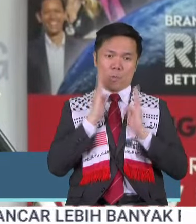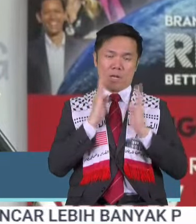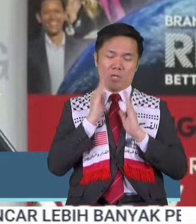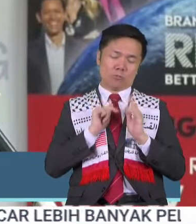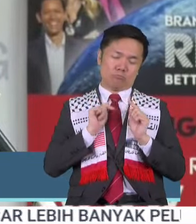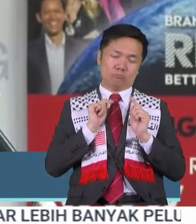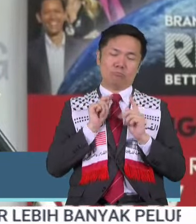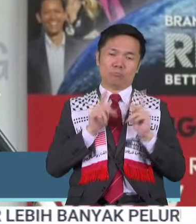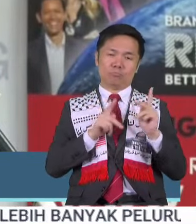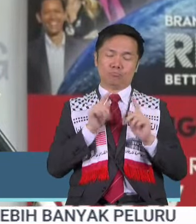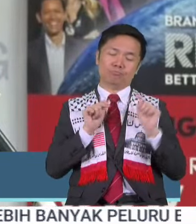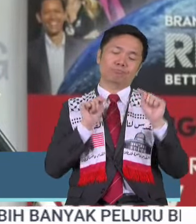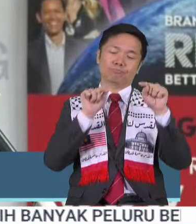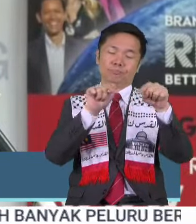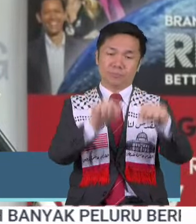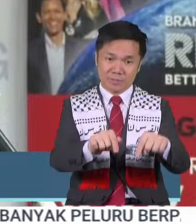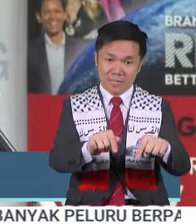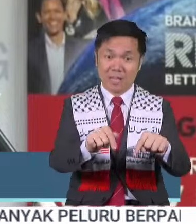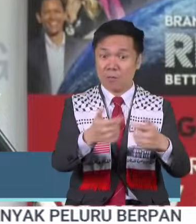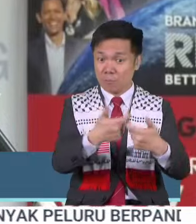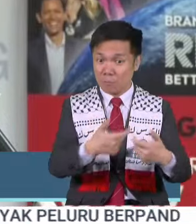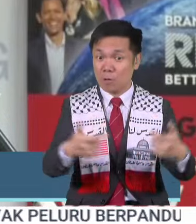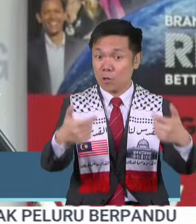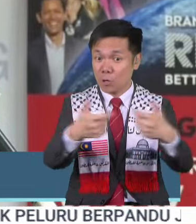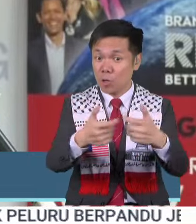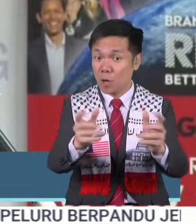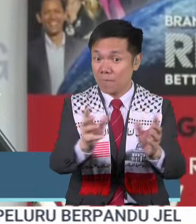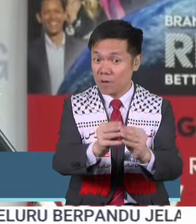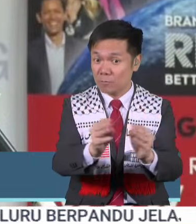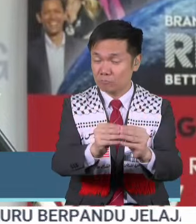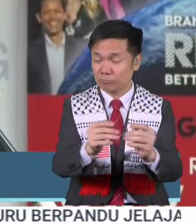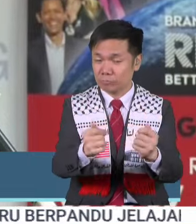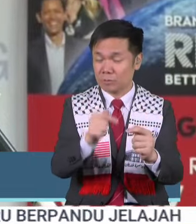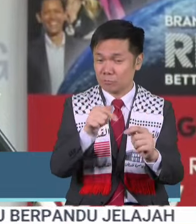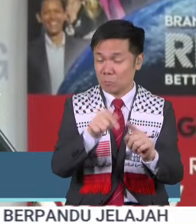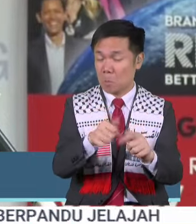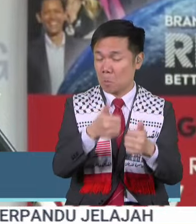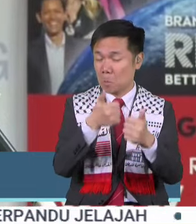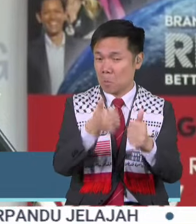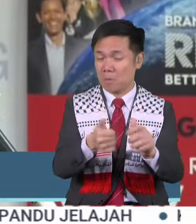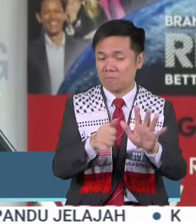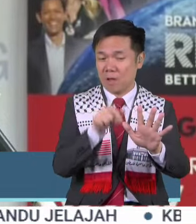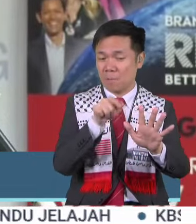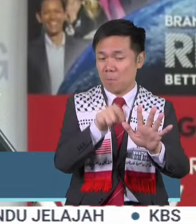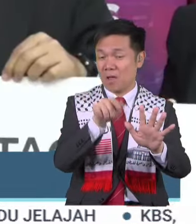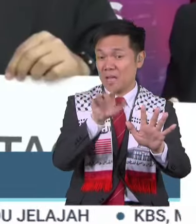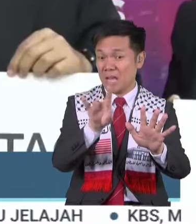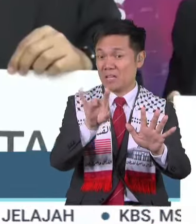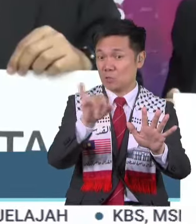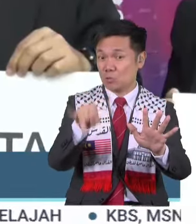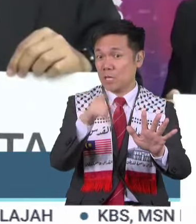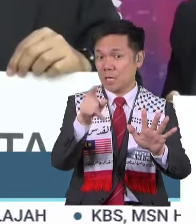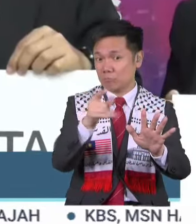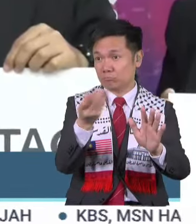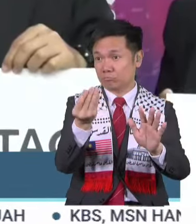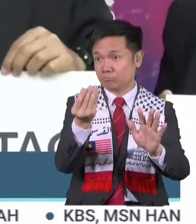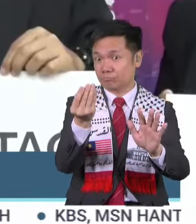projectingessive estimated Economic impact of 5.8 Million for